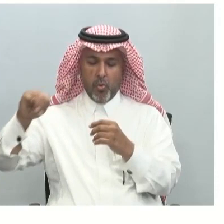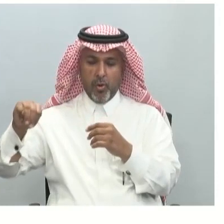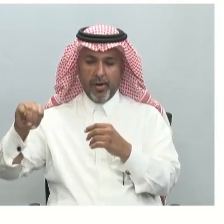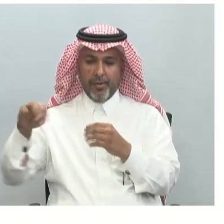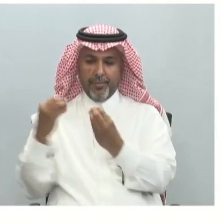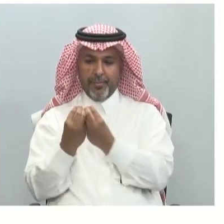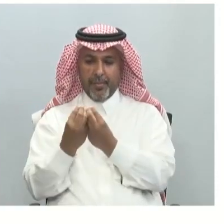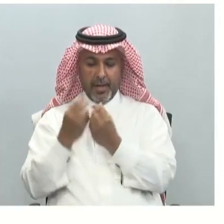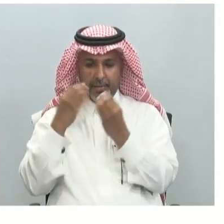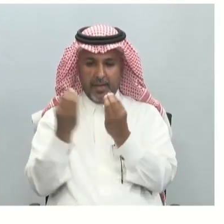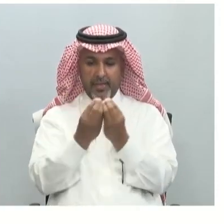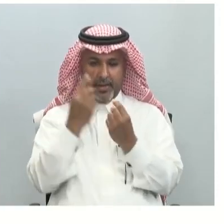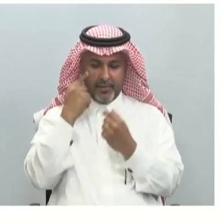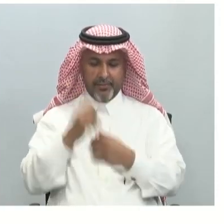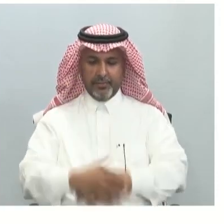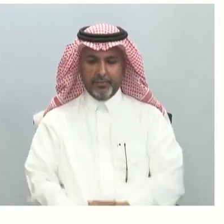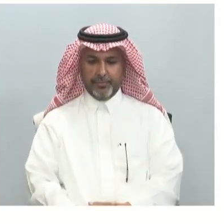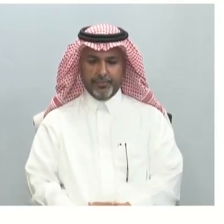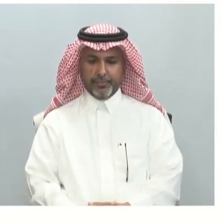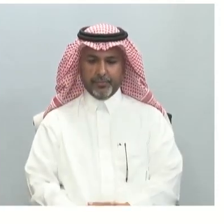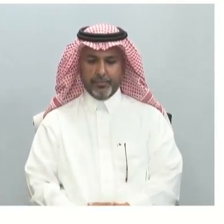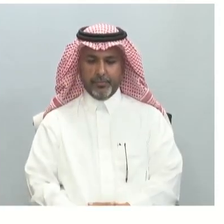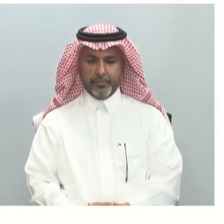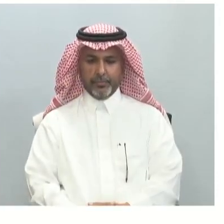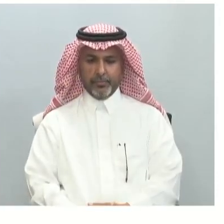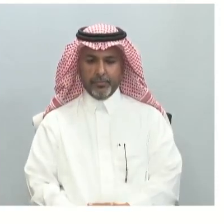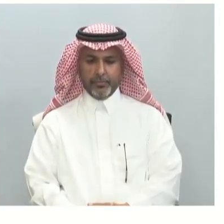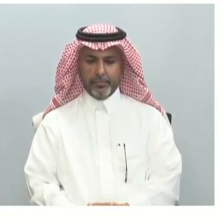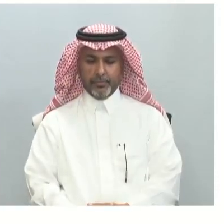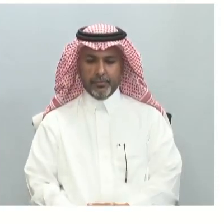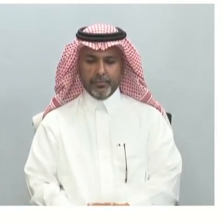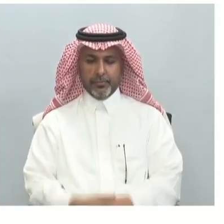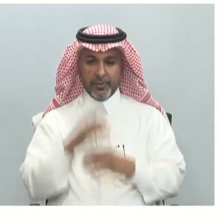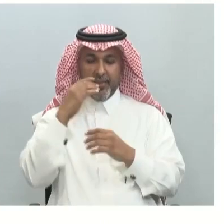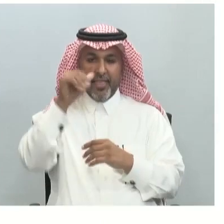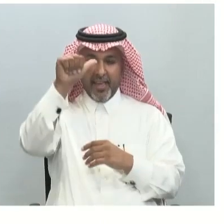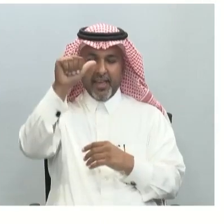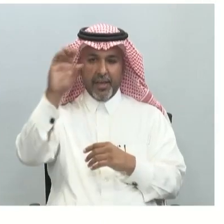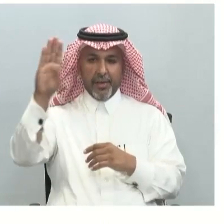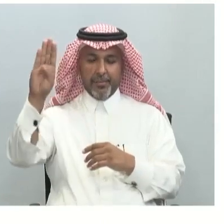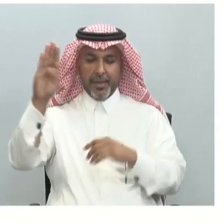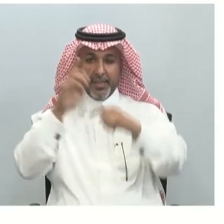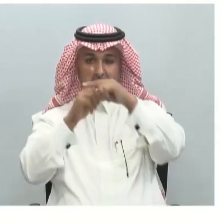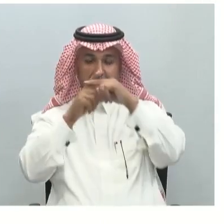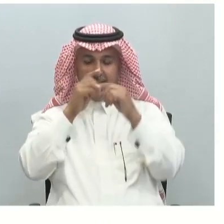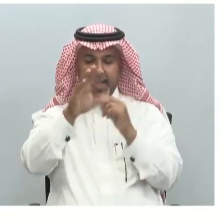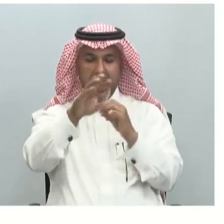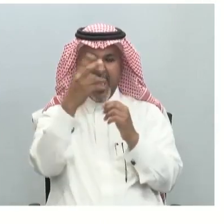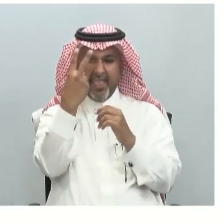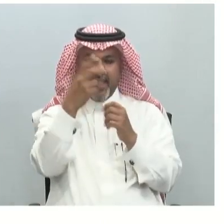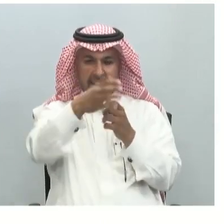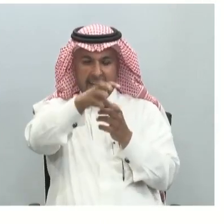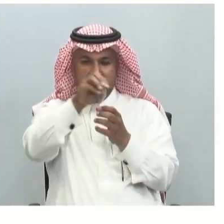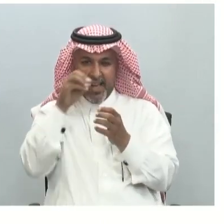في اي زائد بي راح تضرب الاثنين في الاي زائد اثنين في البي طيب لو كان عندي اثنين